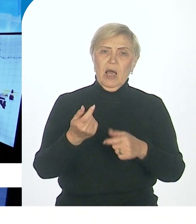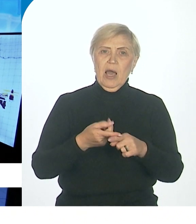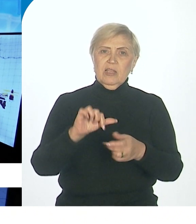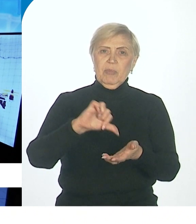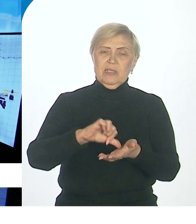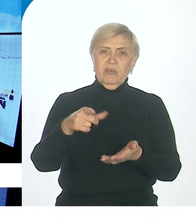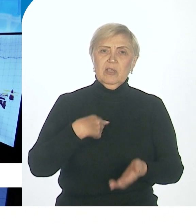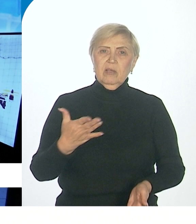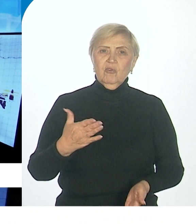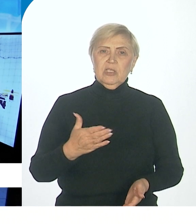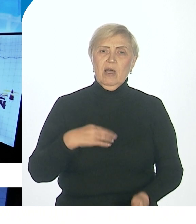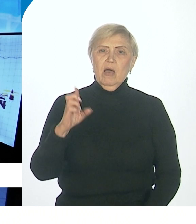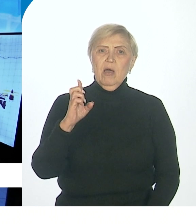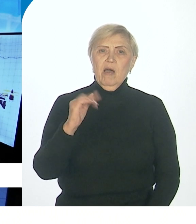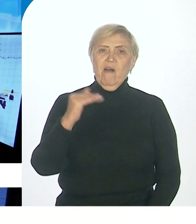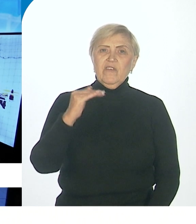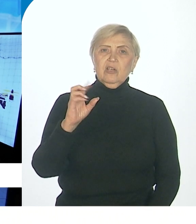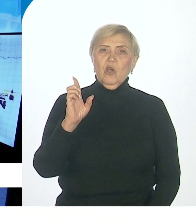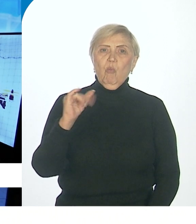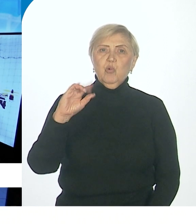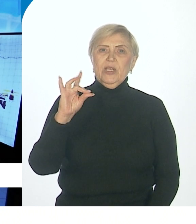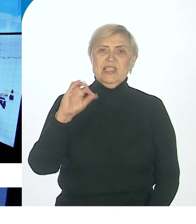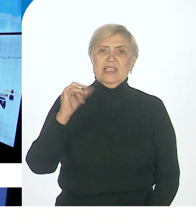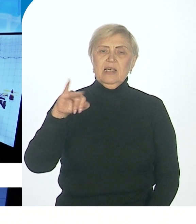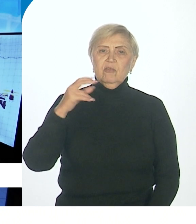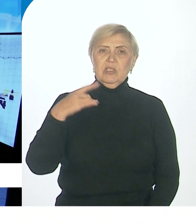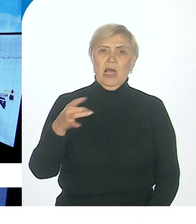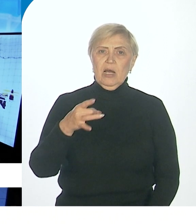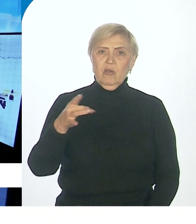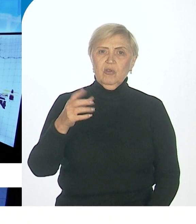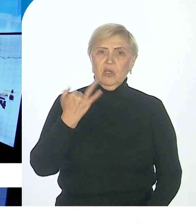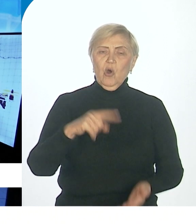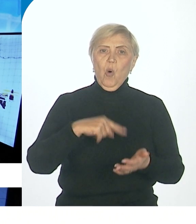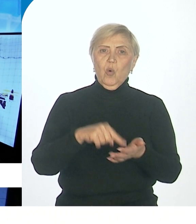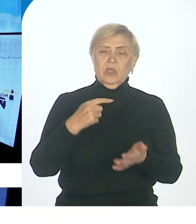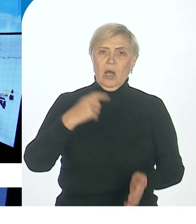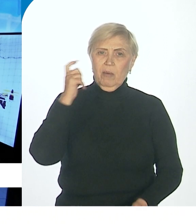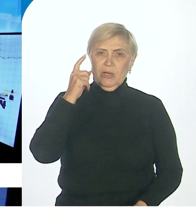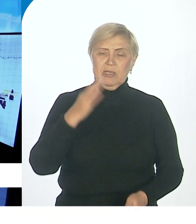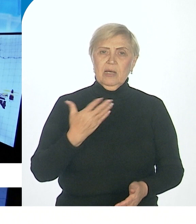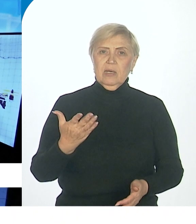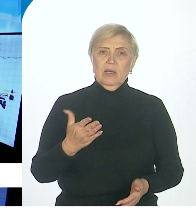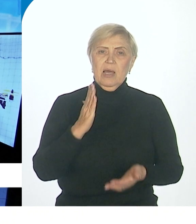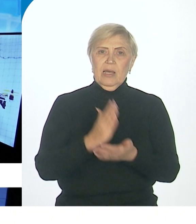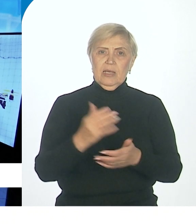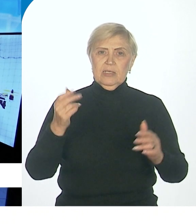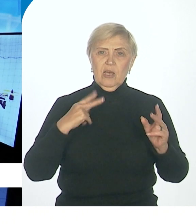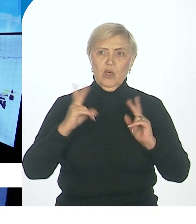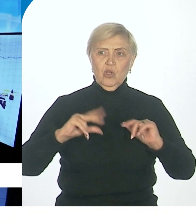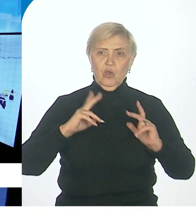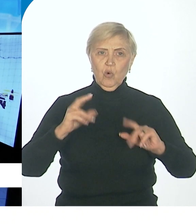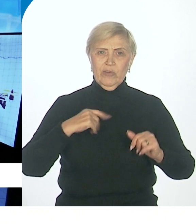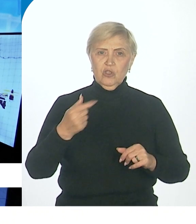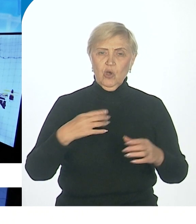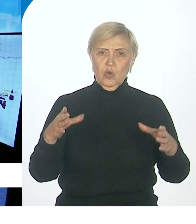Верхнебуринского района, города Комсомольска-на-Амуре и города Хабаровска. Естественно, есть... Да. Естественно, есть тренировочные сборы на базе